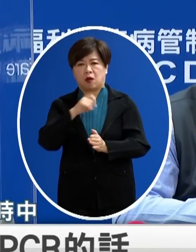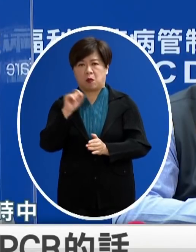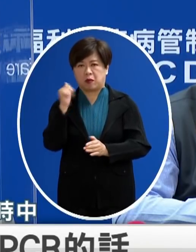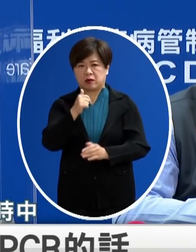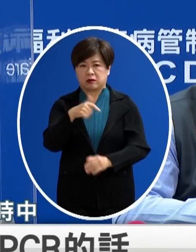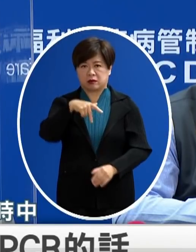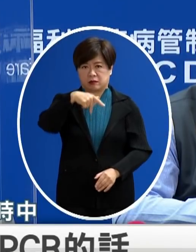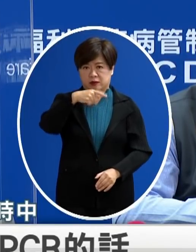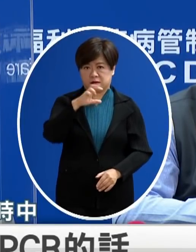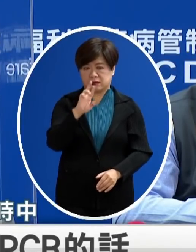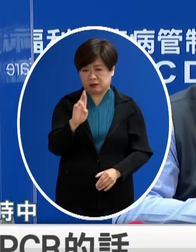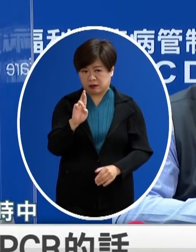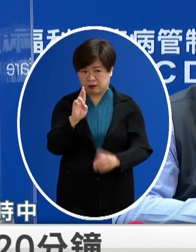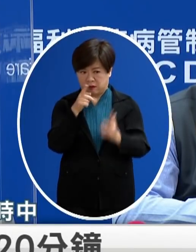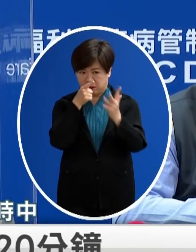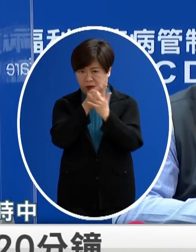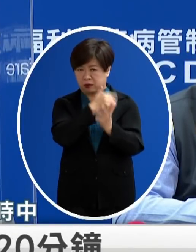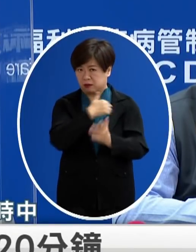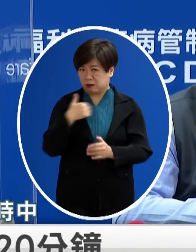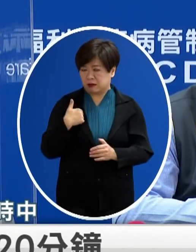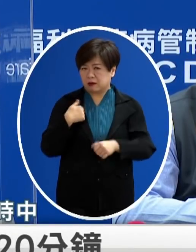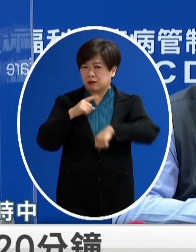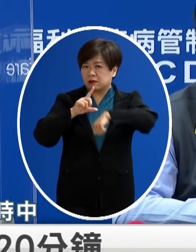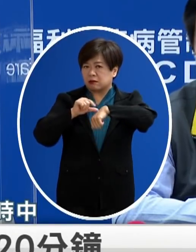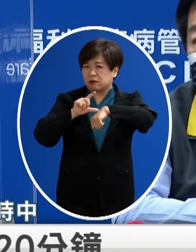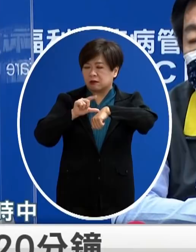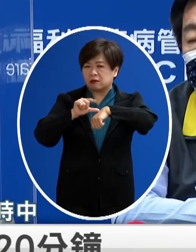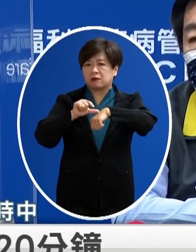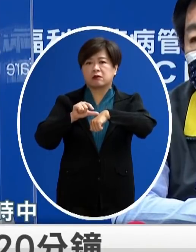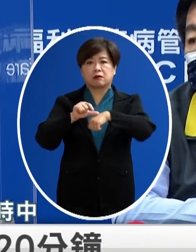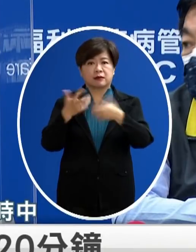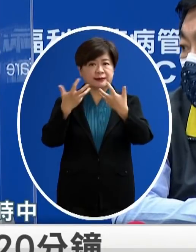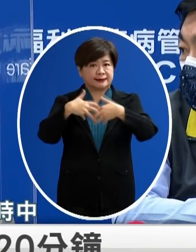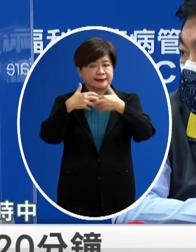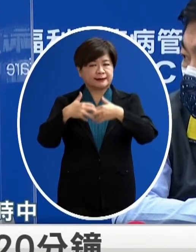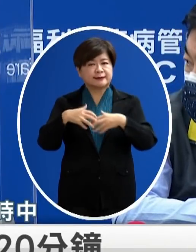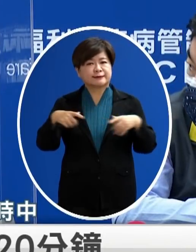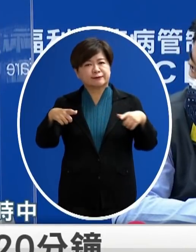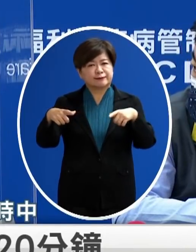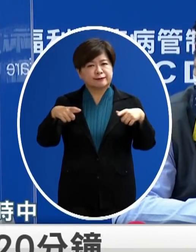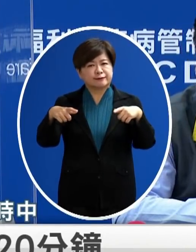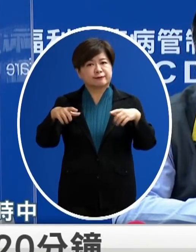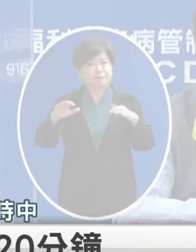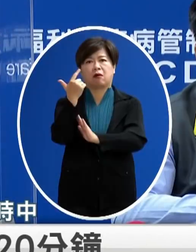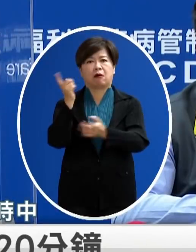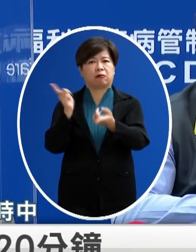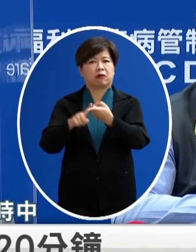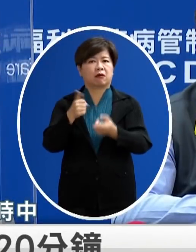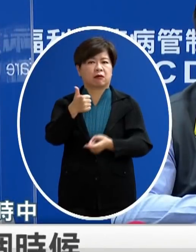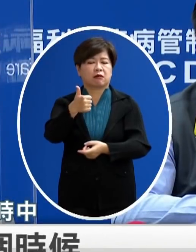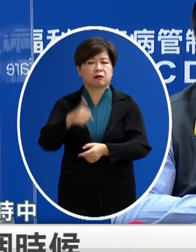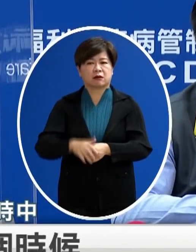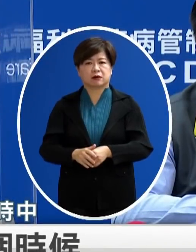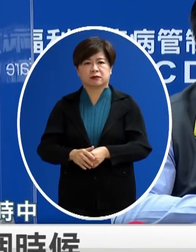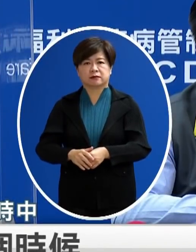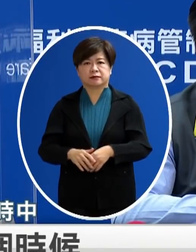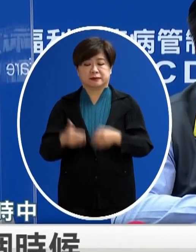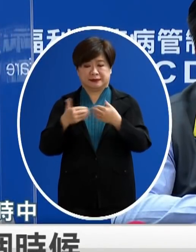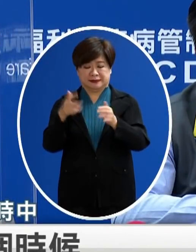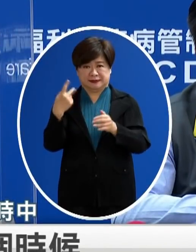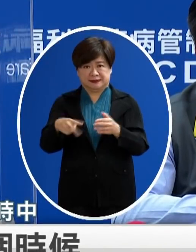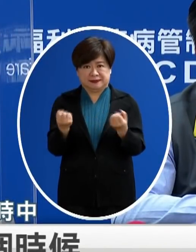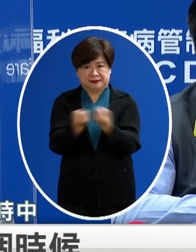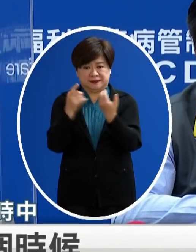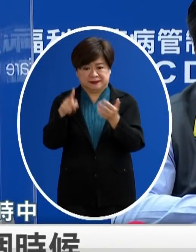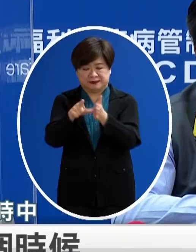速的 PCR 的话，那这个时间大概是以机器本身的时间是20分钟了，那就会避免就有可